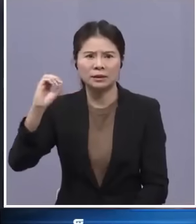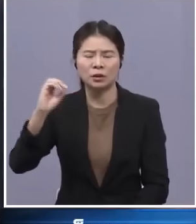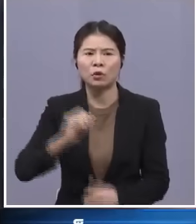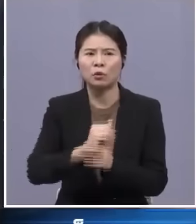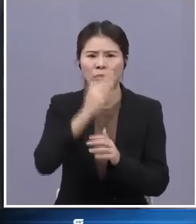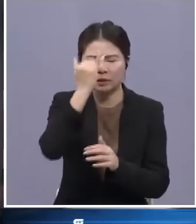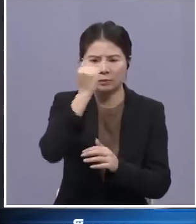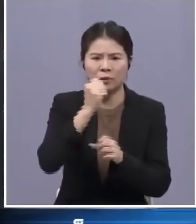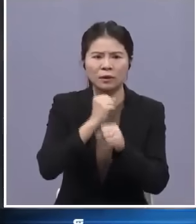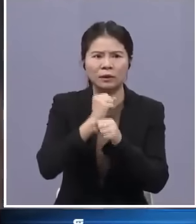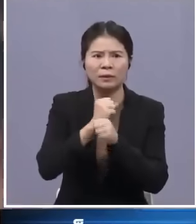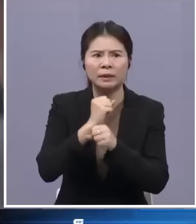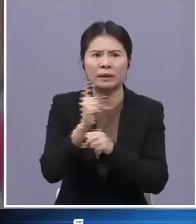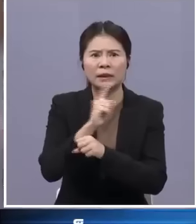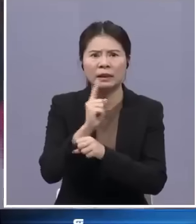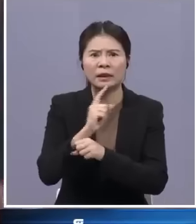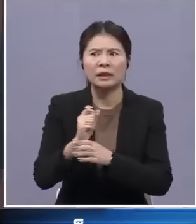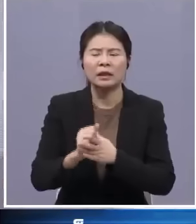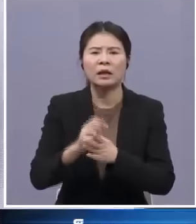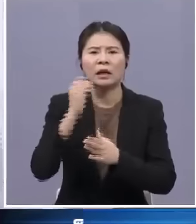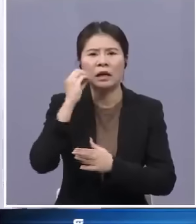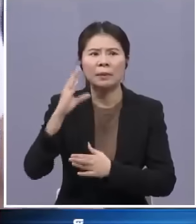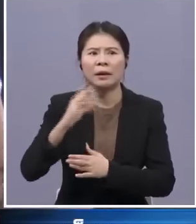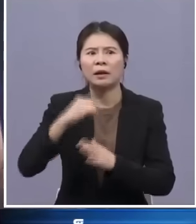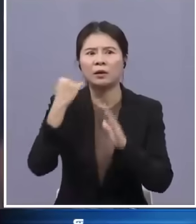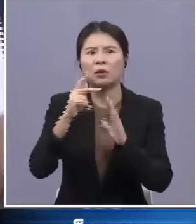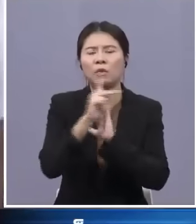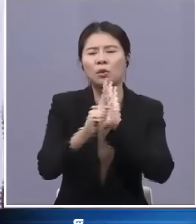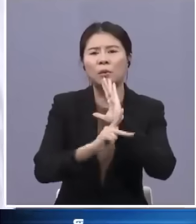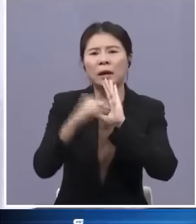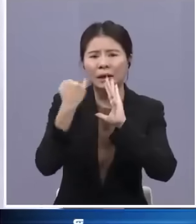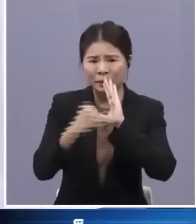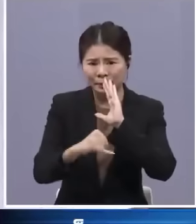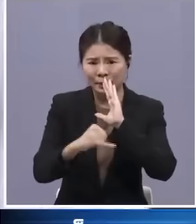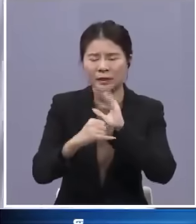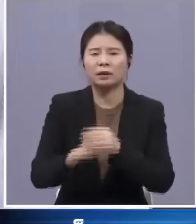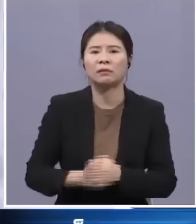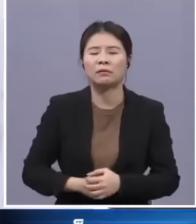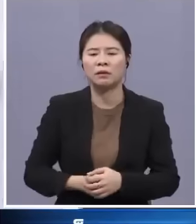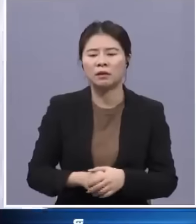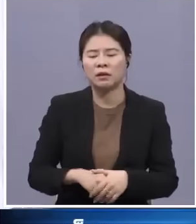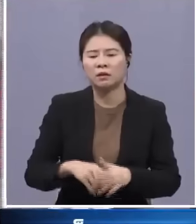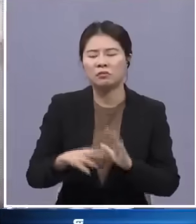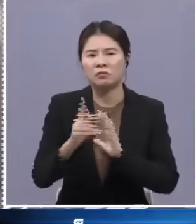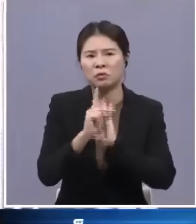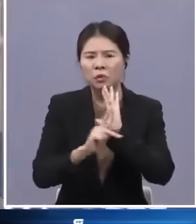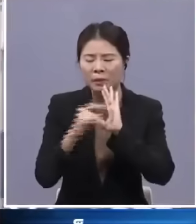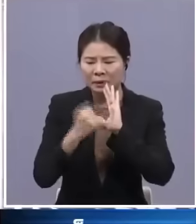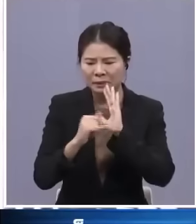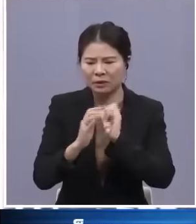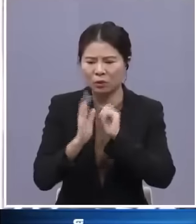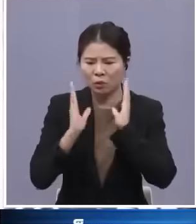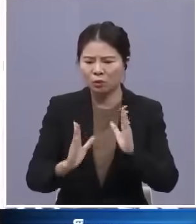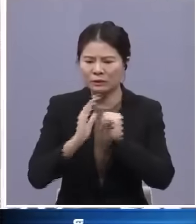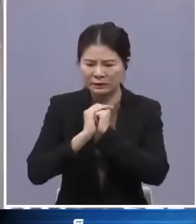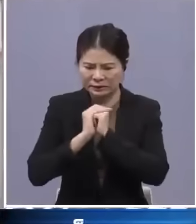พื่อส่งตัวพลเมืองจีนในอิตาลีกลับไปอย่างผิดกฎหมาย คือทำผิดในประเทศเขาอ่ะยังไม่ได้รับกระบวนการกฎหมายในบ้